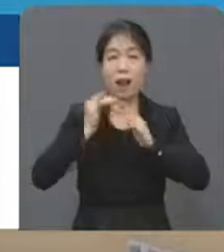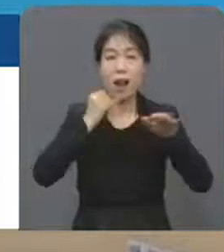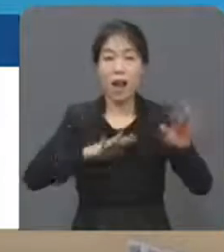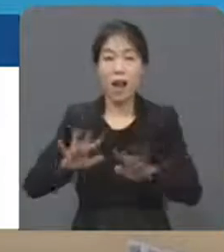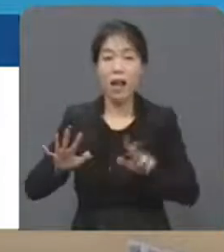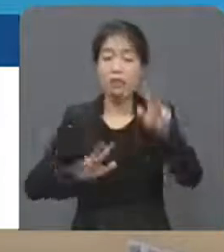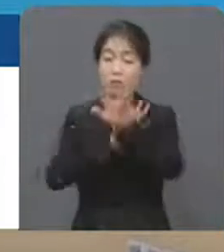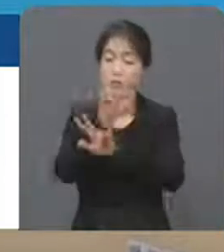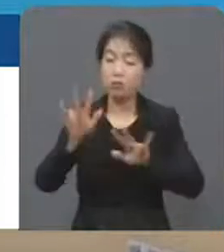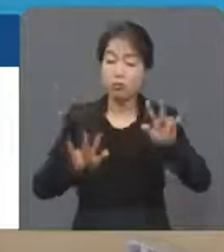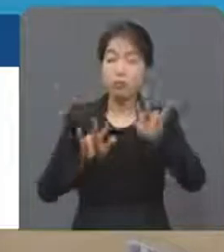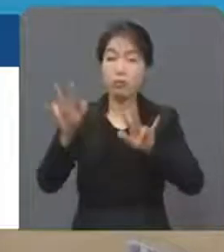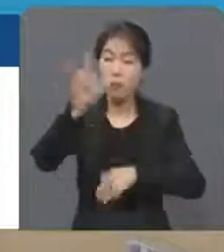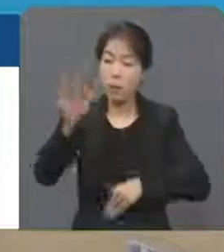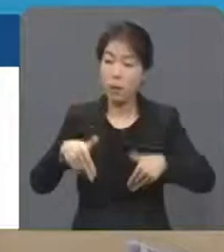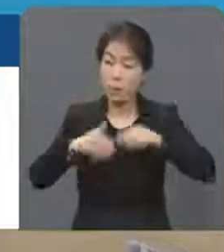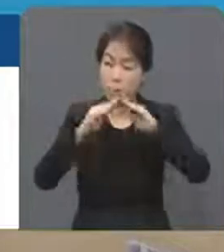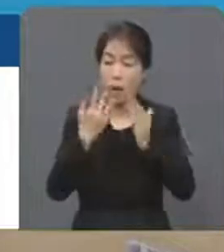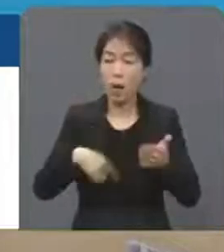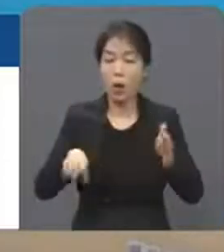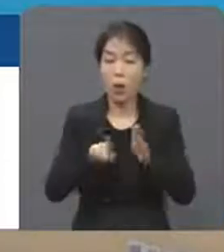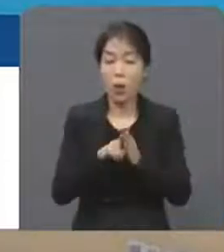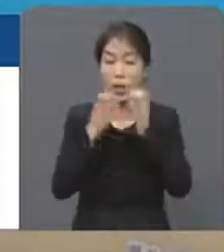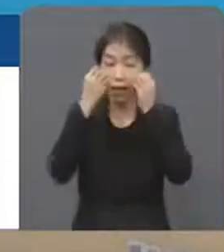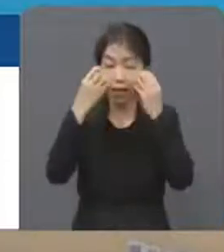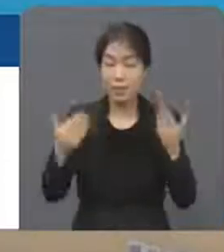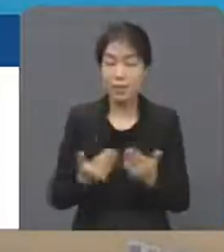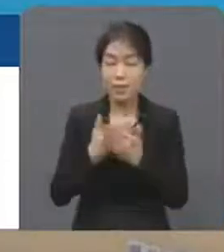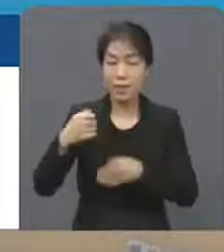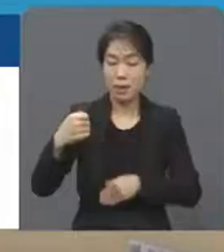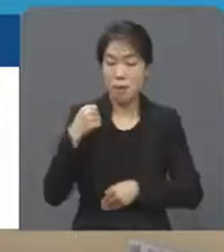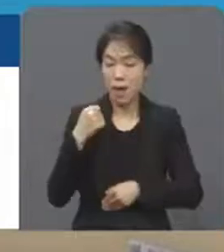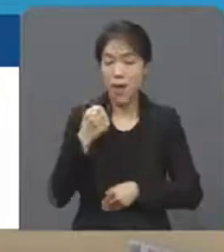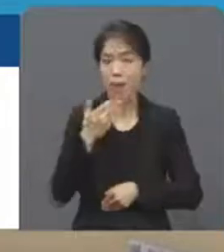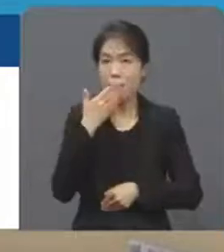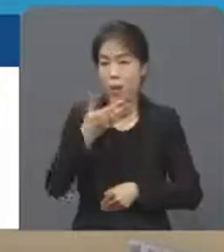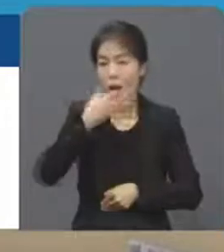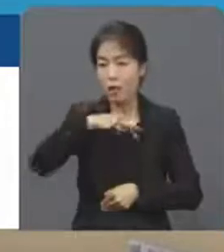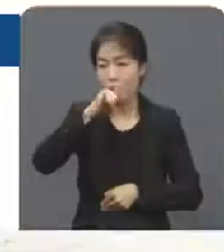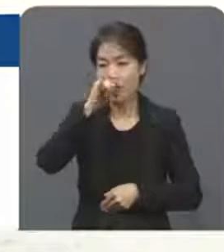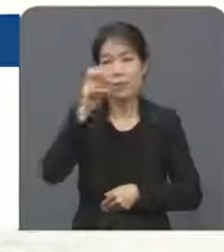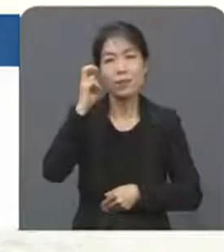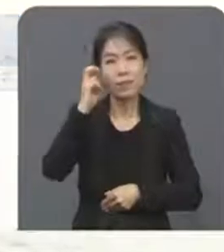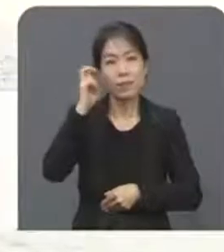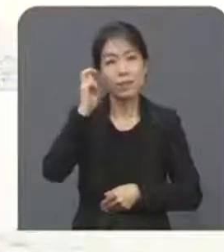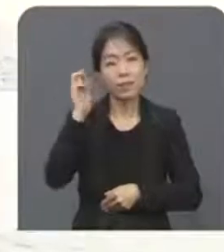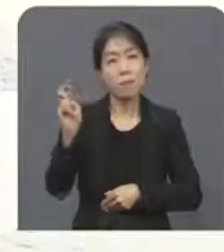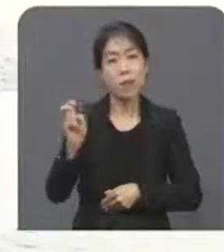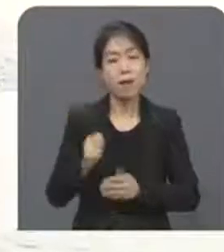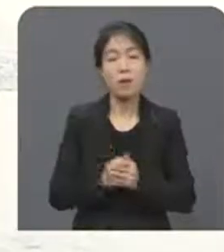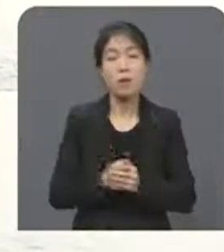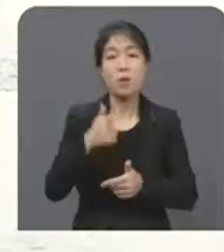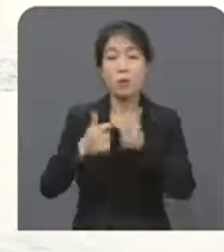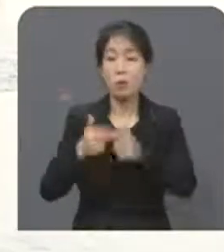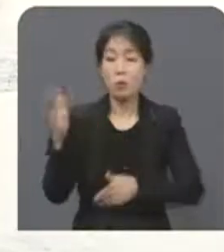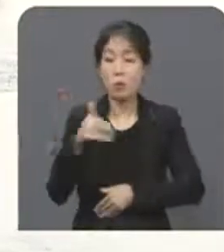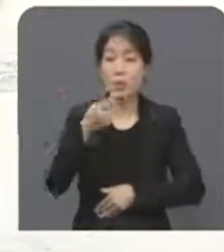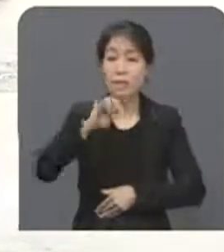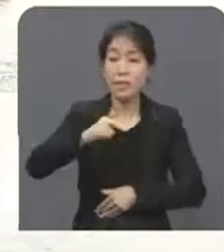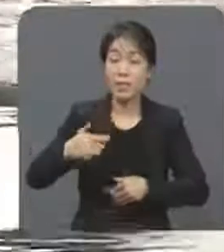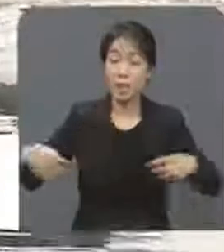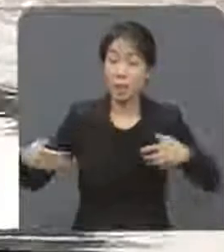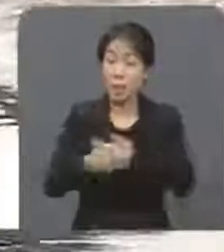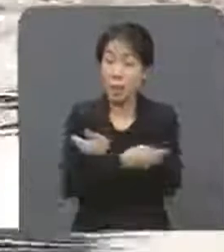풍력 발전단지 건설 이언 신성장동력 확보에 큰 도움이 기대된다 것은 여기다 목포에서 흑산도 를 오가던